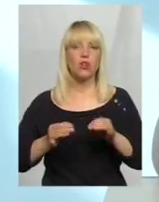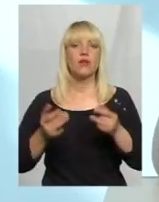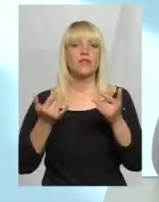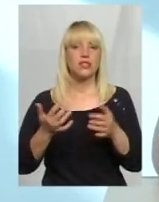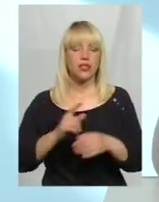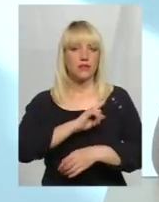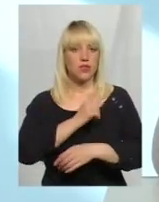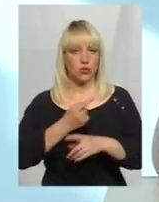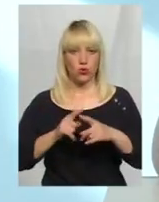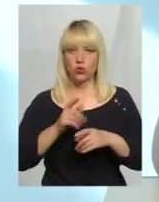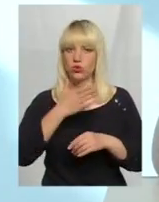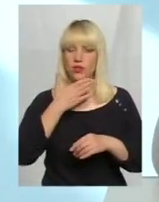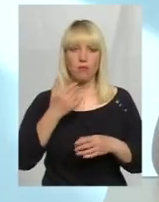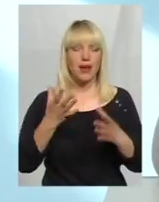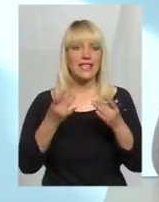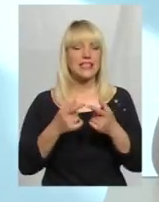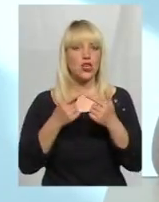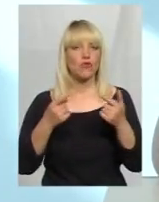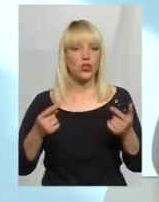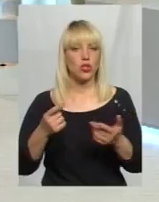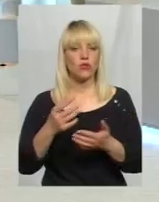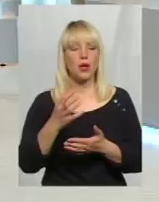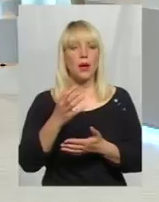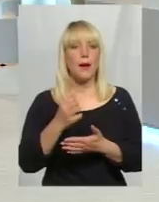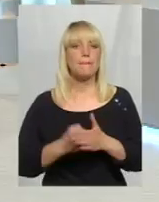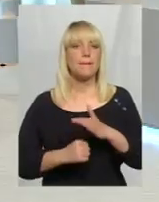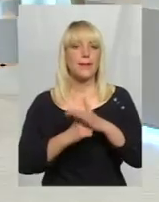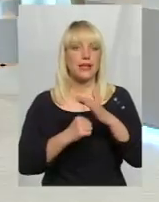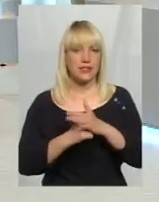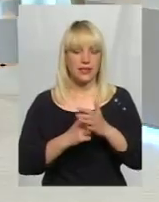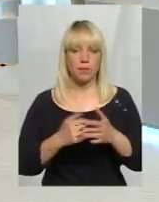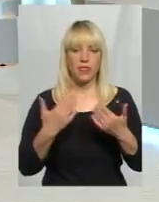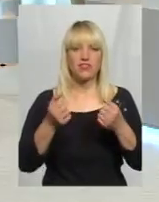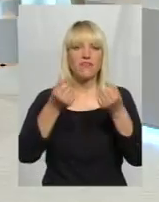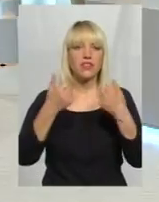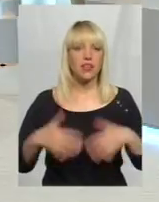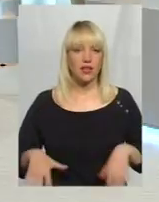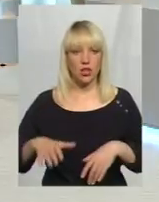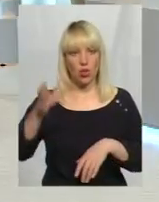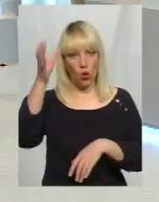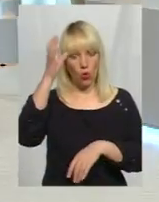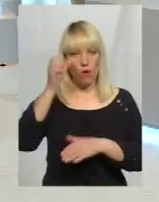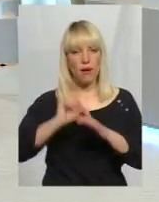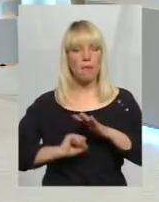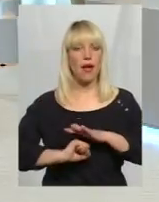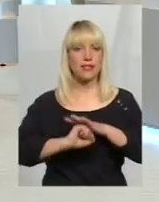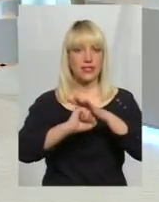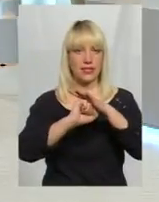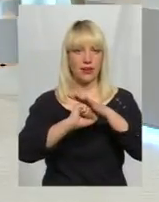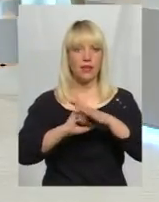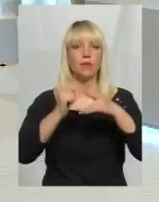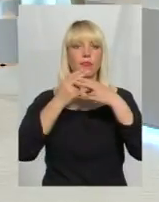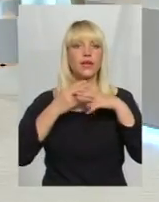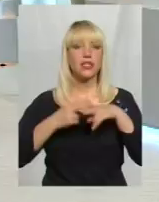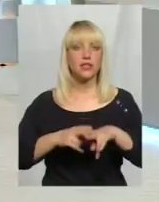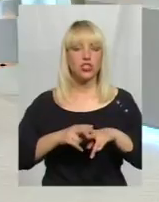того, що немає ні сировинної бази своєї, ні вже втрачено в якійсь степені наукову базу, і технічну,